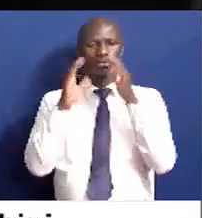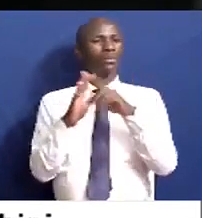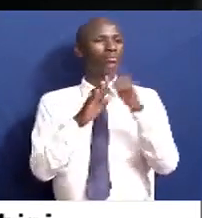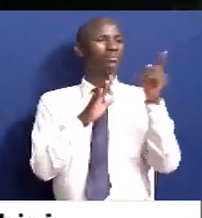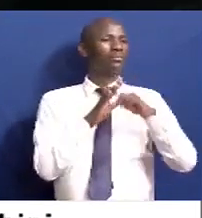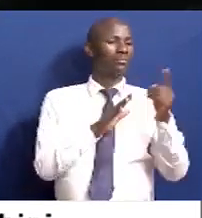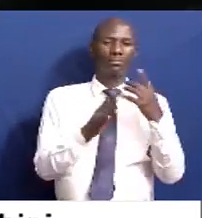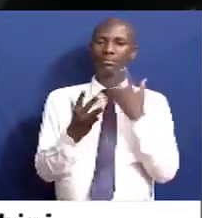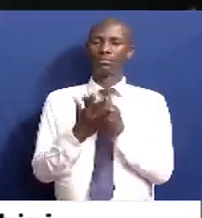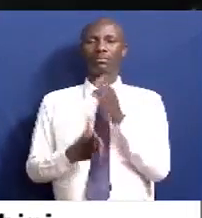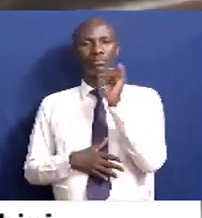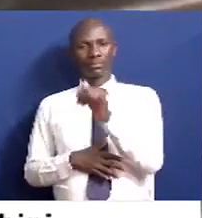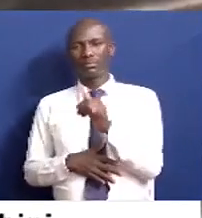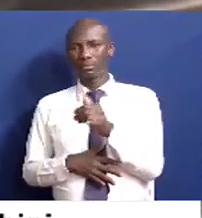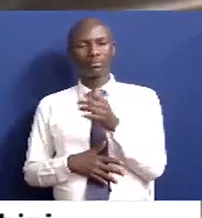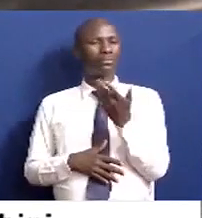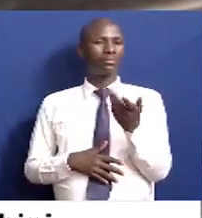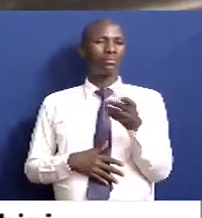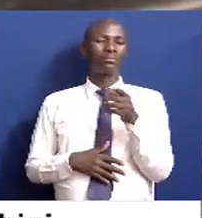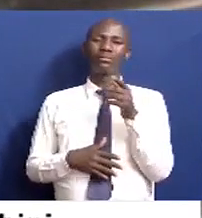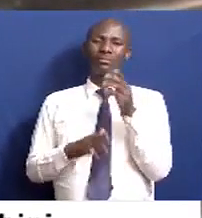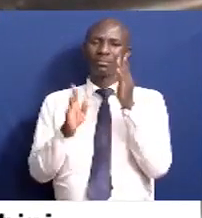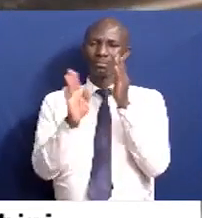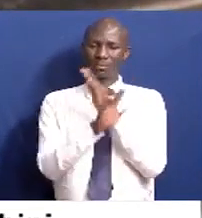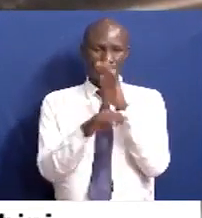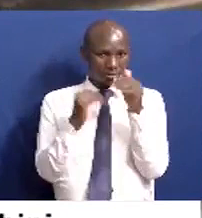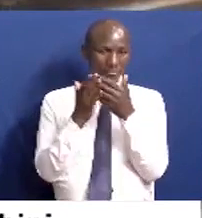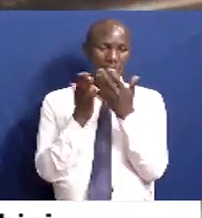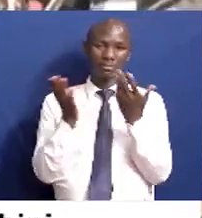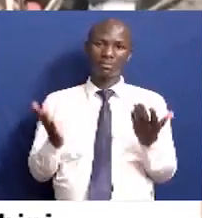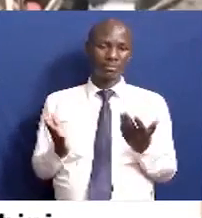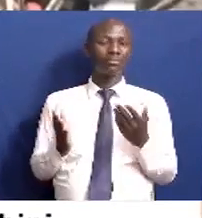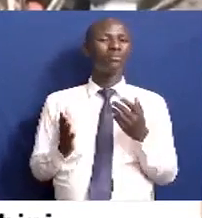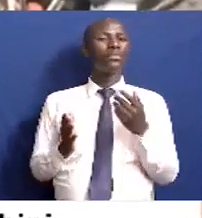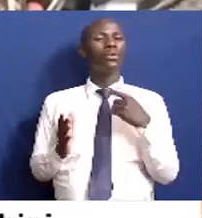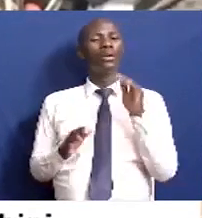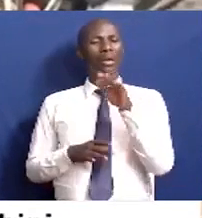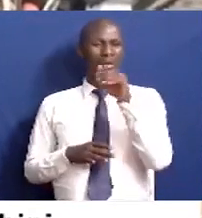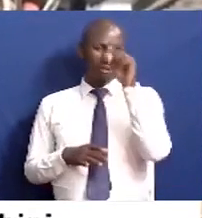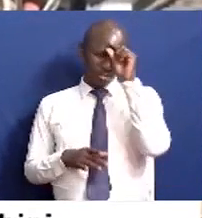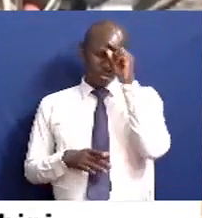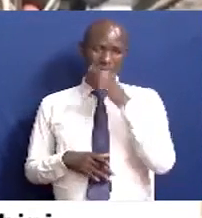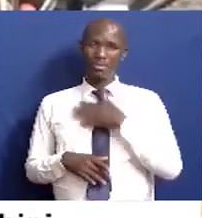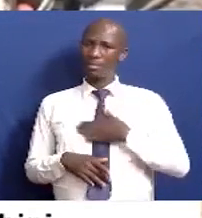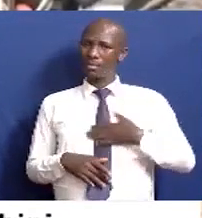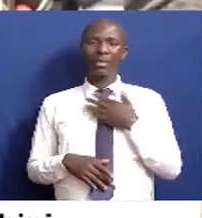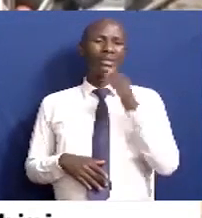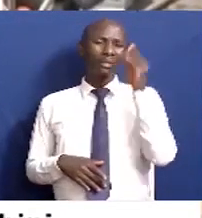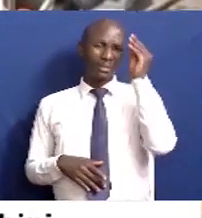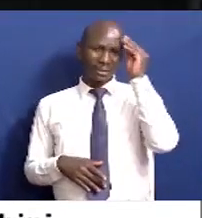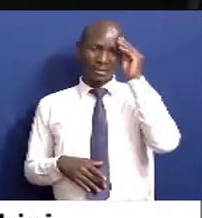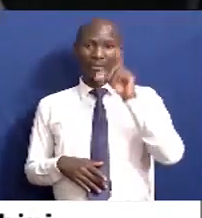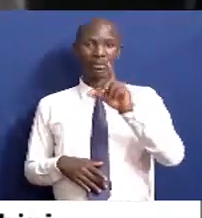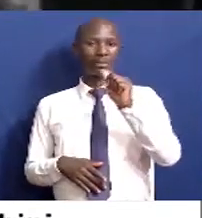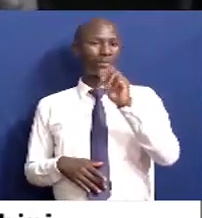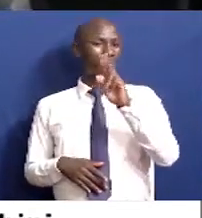huku wanashikwa na huku wakipanda, hizo wanafichanisha hivi. Na tunaomba serikali na the education ya rari